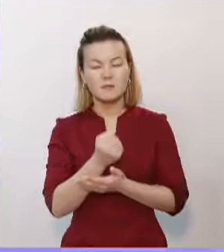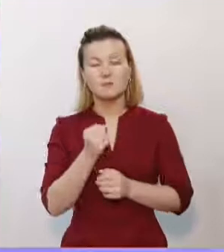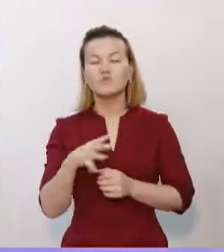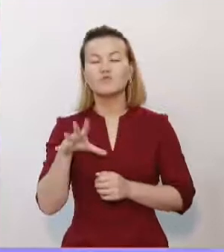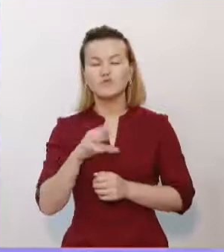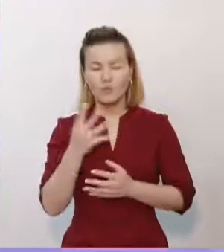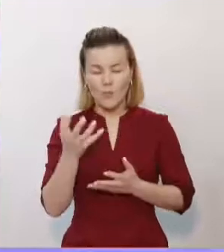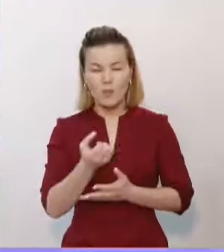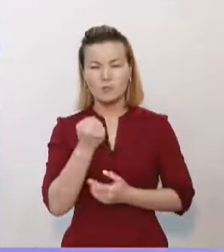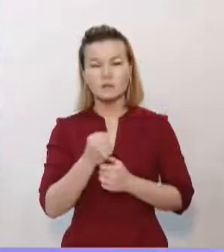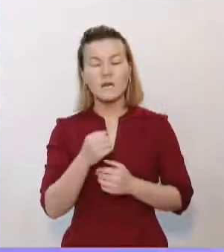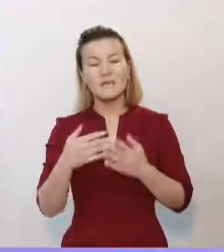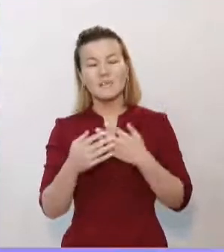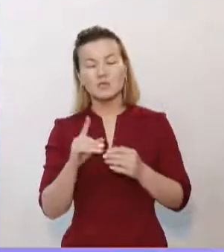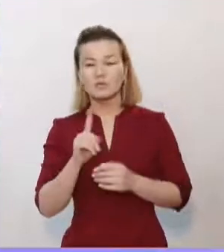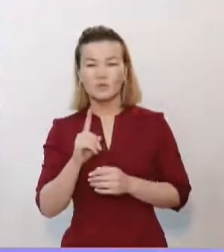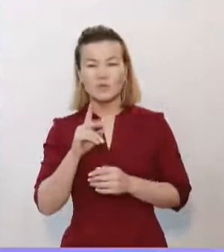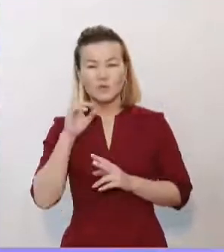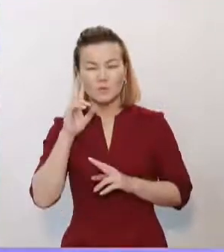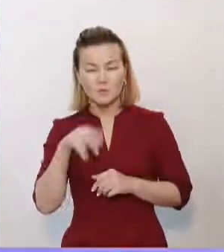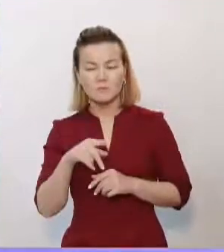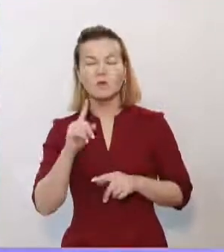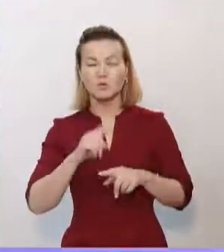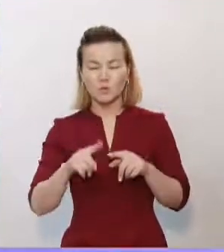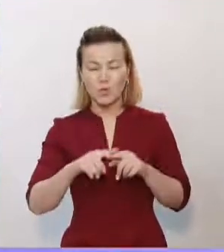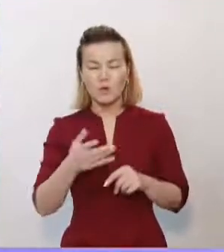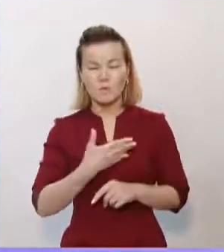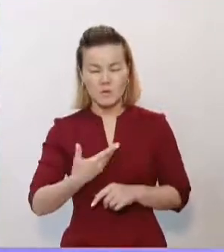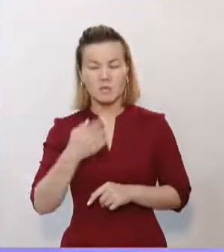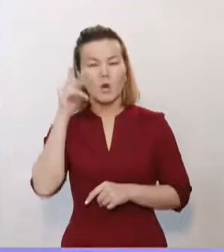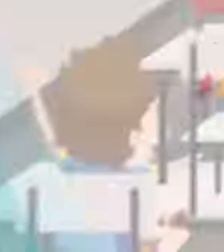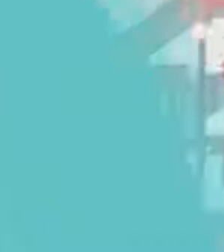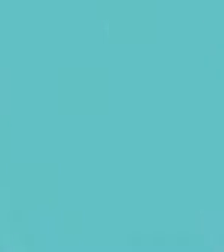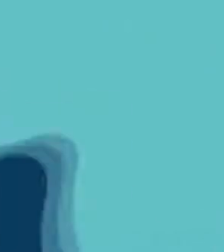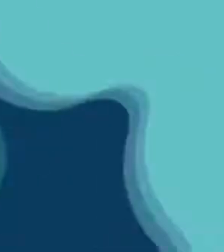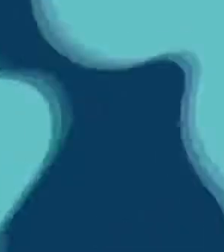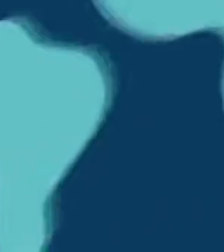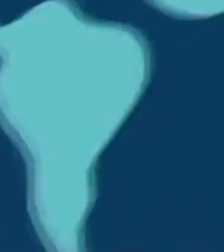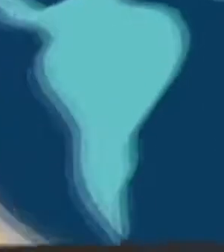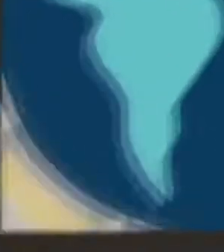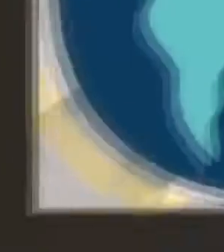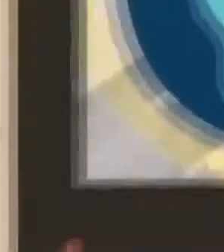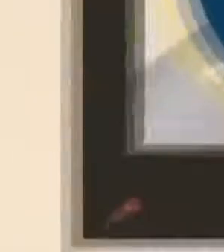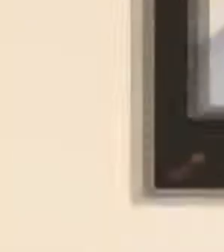получится. Если что-то не умеем, скоро мы научимся.